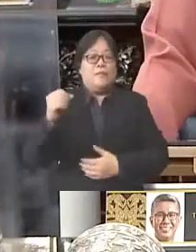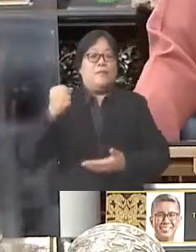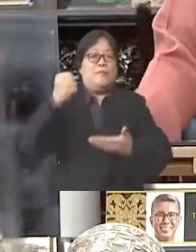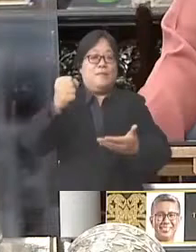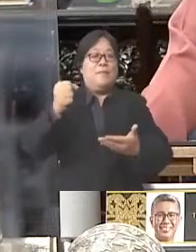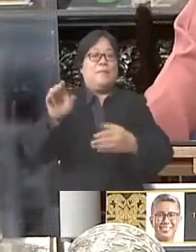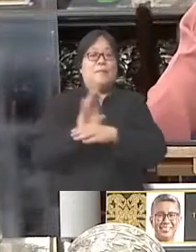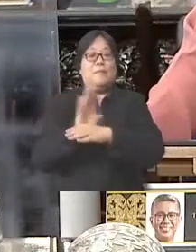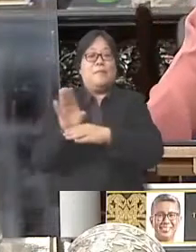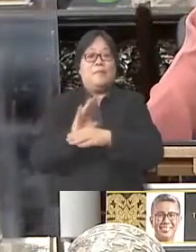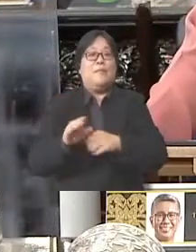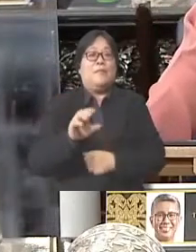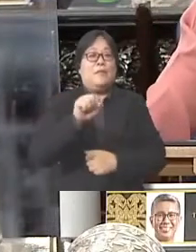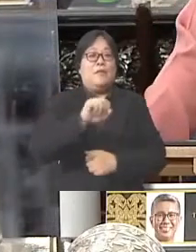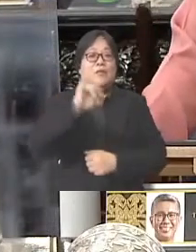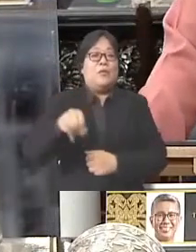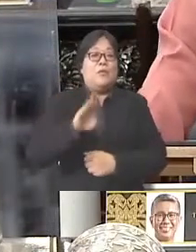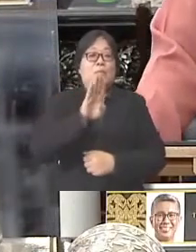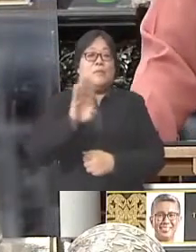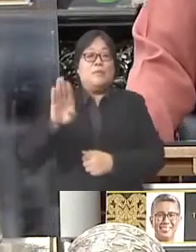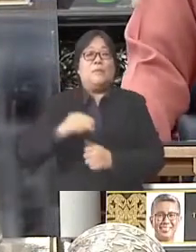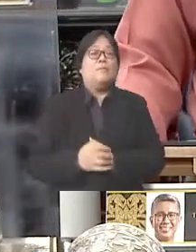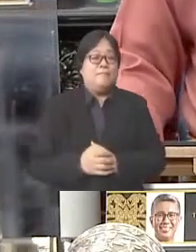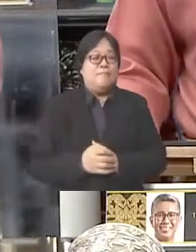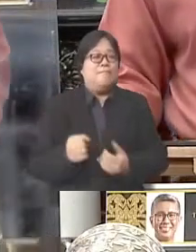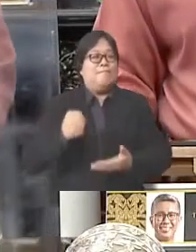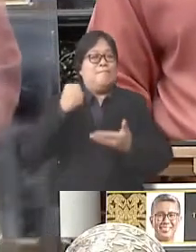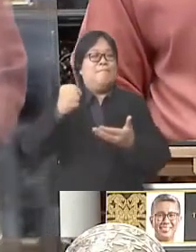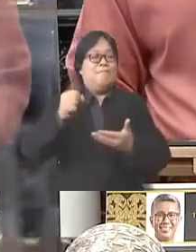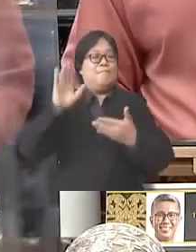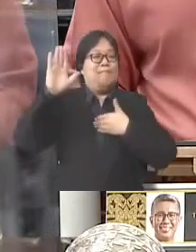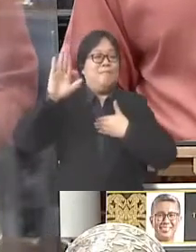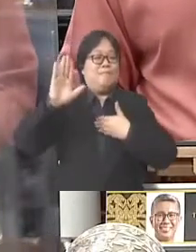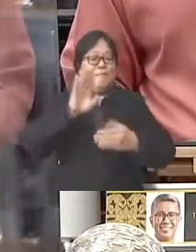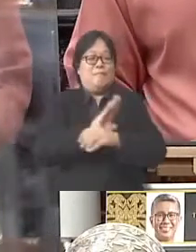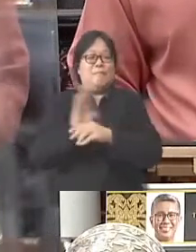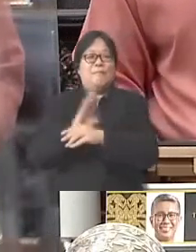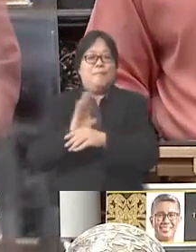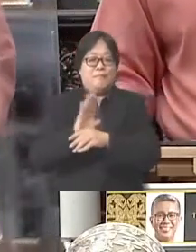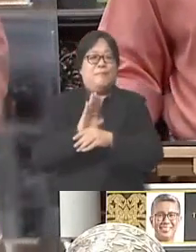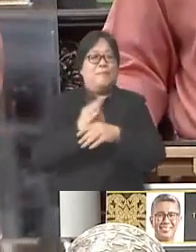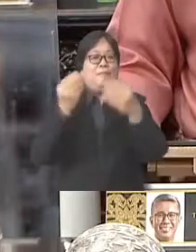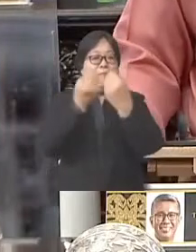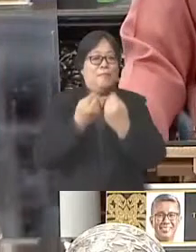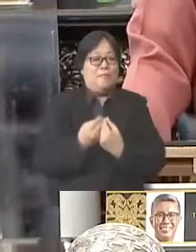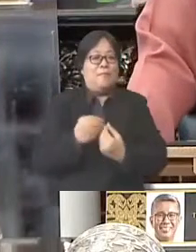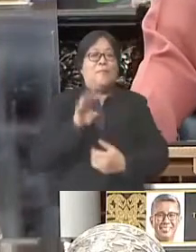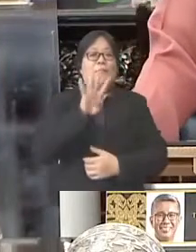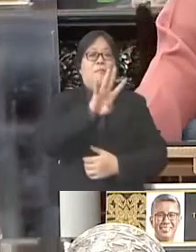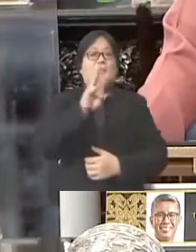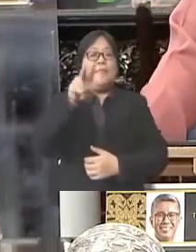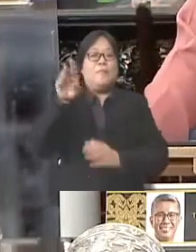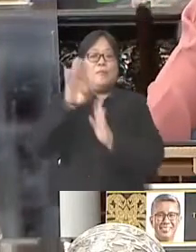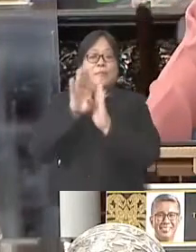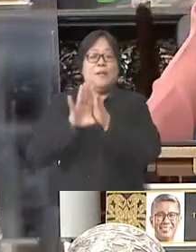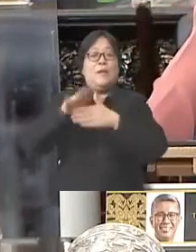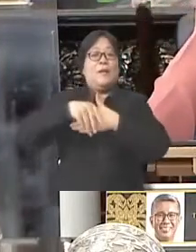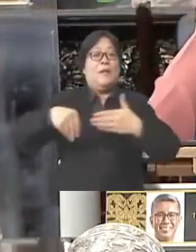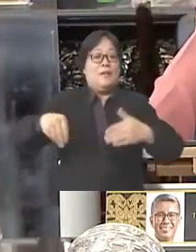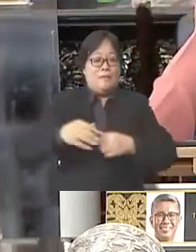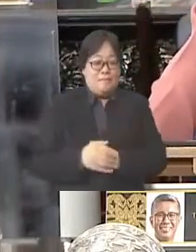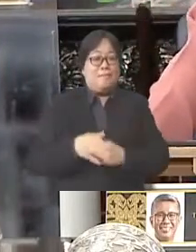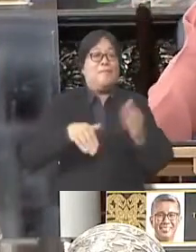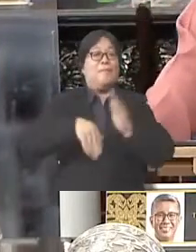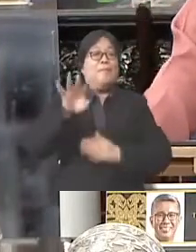jaminan pembiayaan penjagaan atau ejb telah memberikan jaminan pembiayaan penjagaan benilai lebih 46 bidang lengket